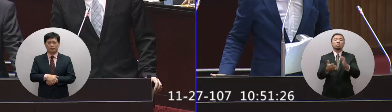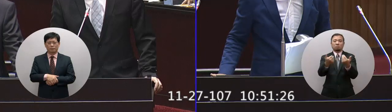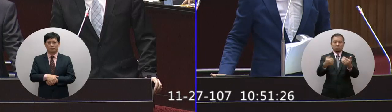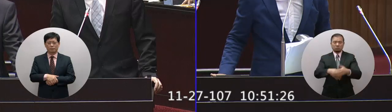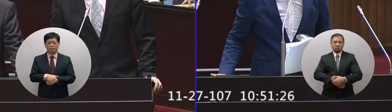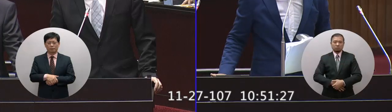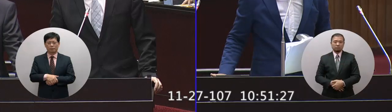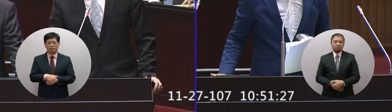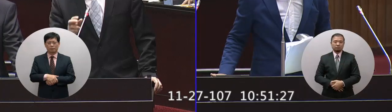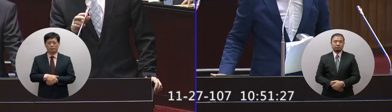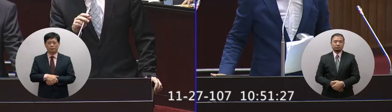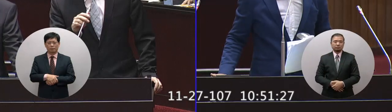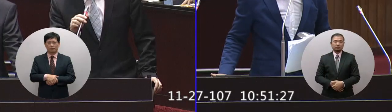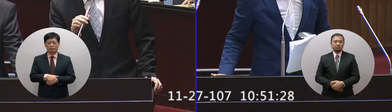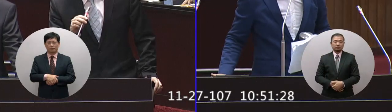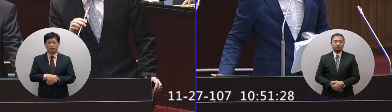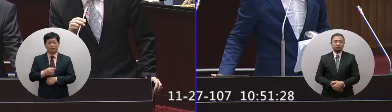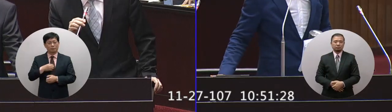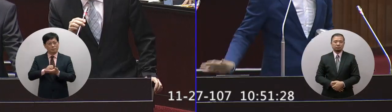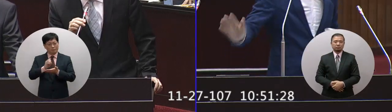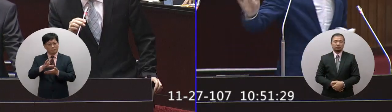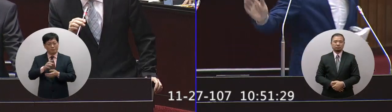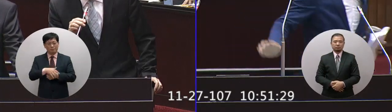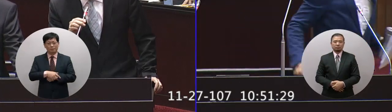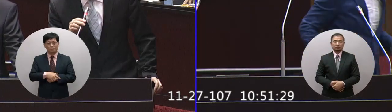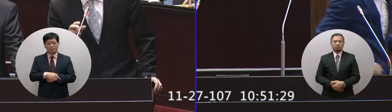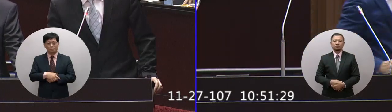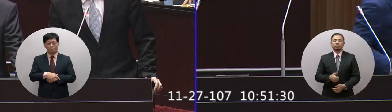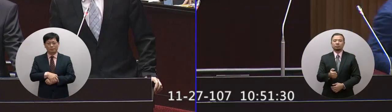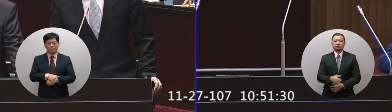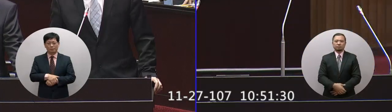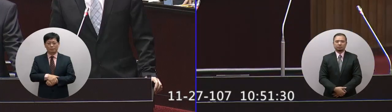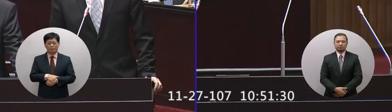吗？ 对，这个跟新闻报告哈，这个还 谢谢。